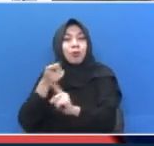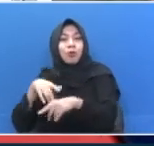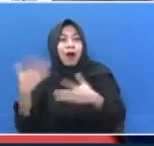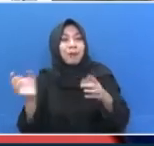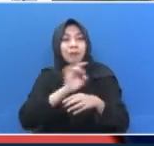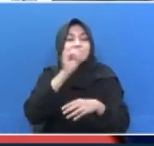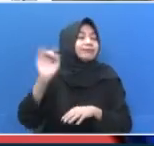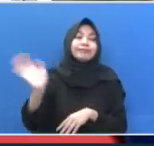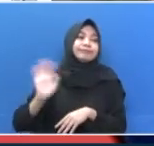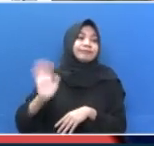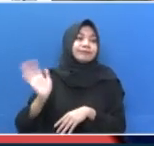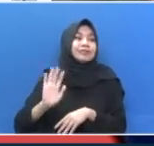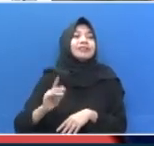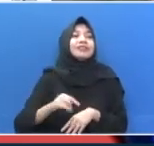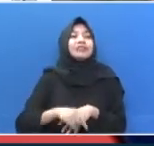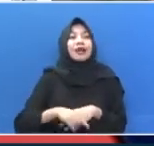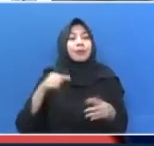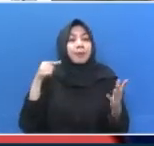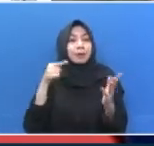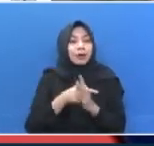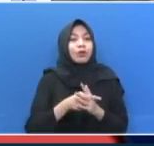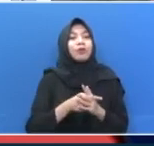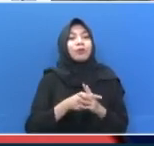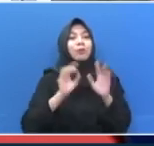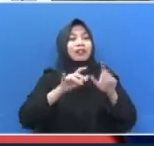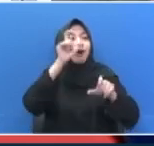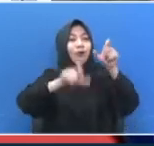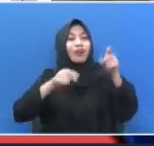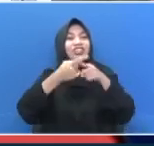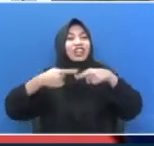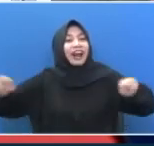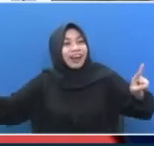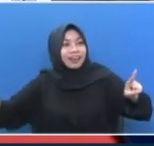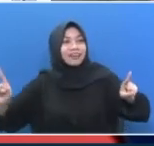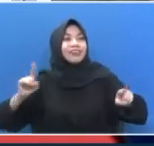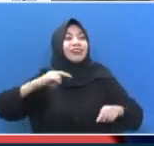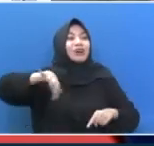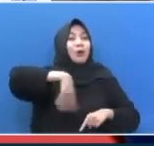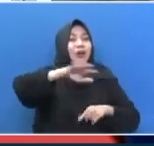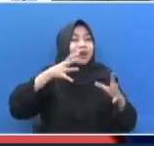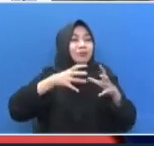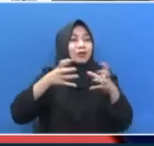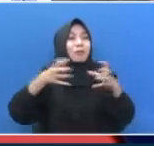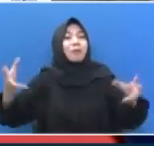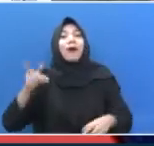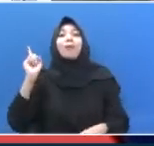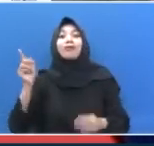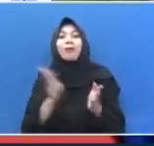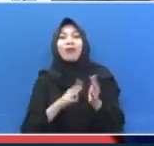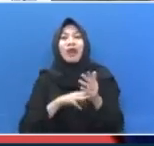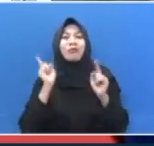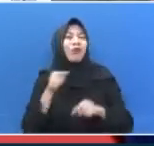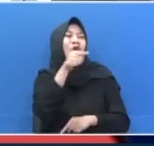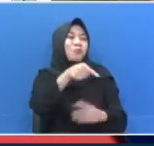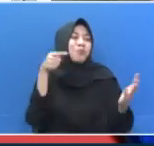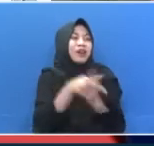2019 mengajarkan banyak hal kepada kita banyak orang cerai kemudian keluarga besar itu kemudian ada kuburan yang